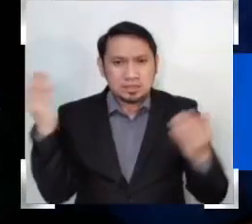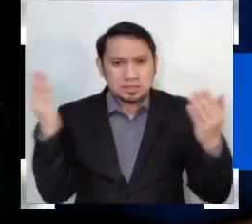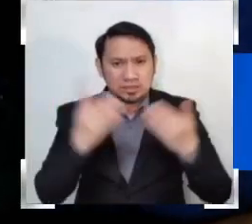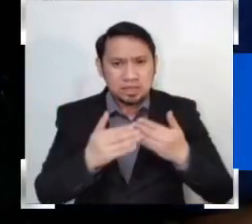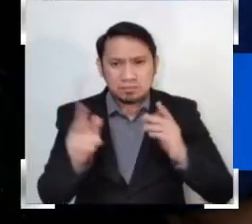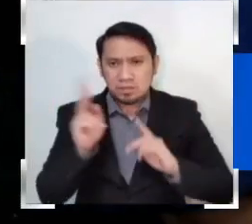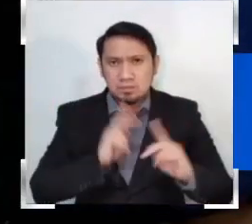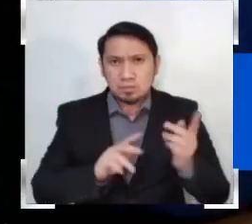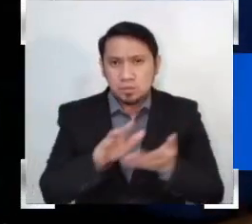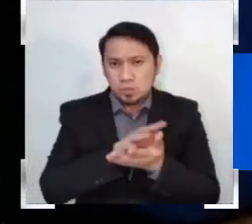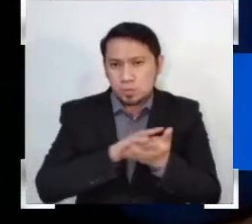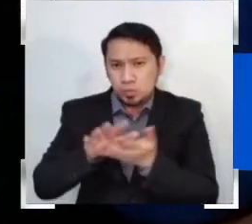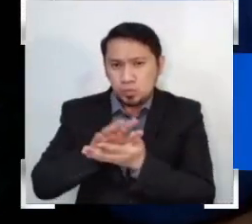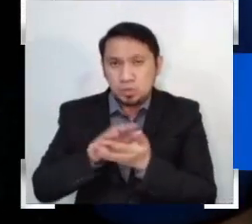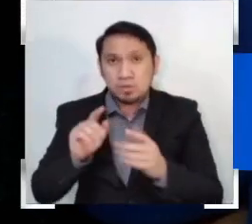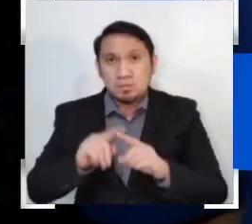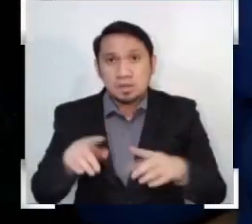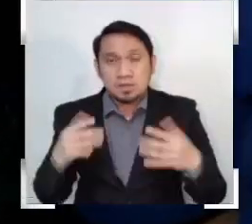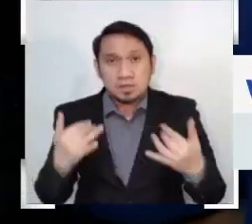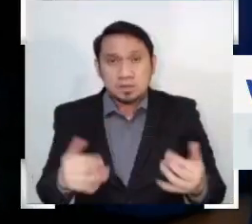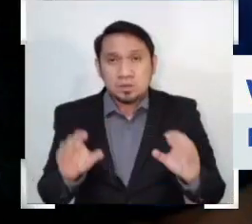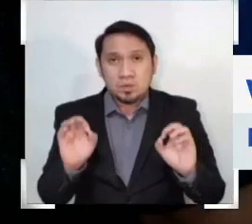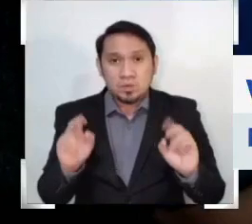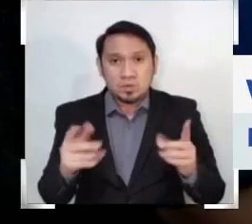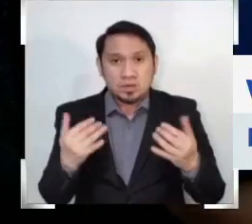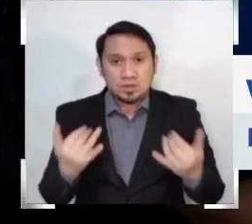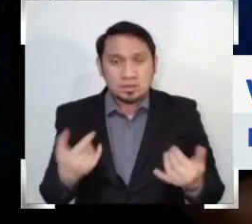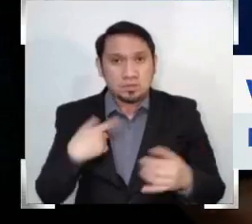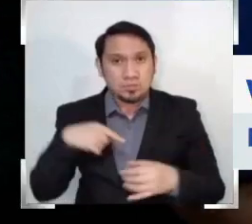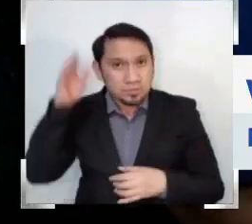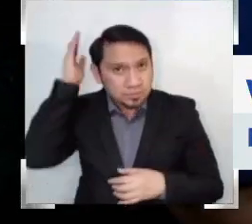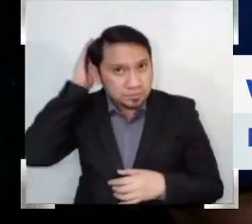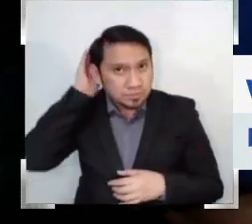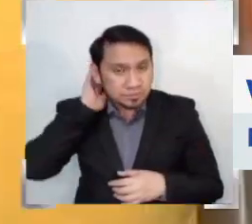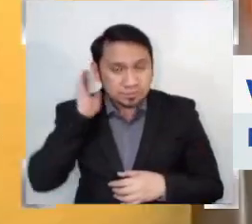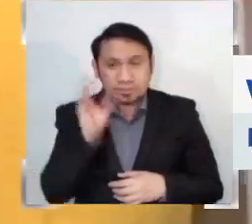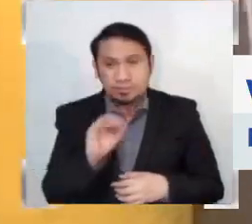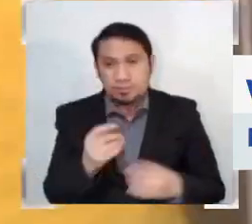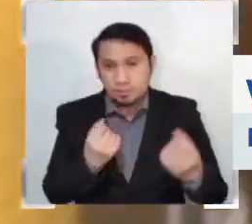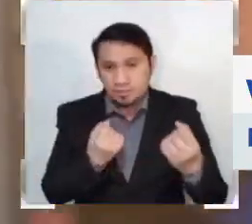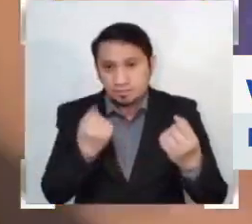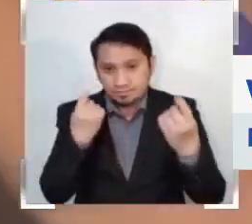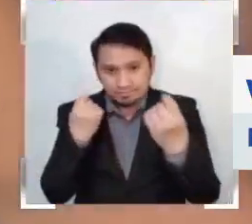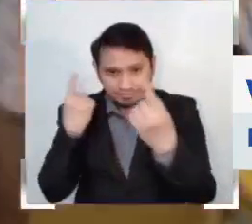Pero ngayon po, okay po yung mga tao. Napakiusapan naman po at naiintindihan naman po tayo.